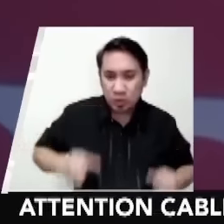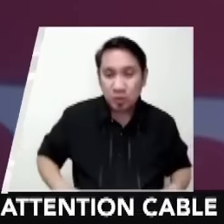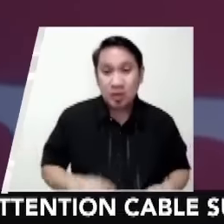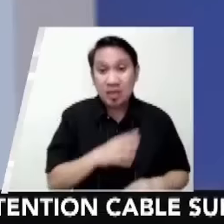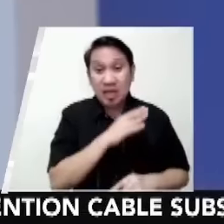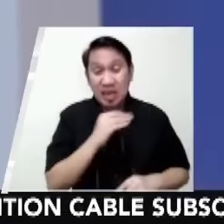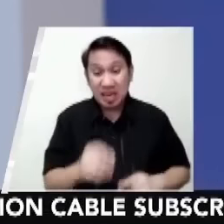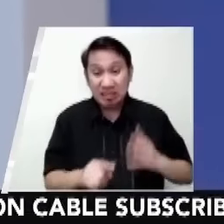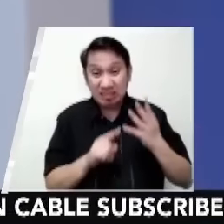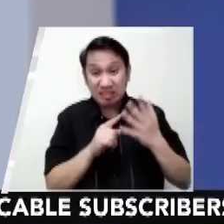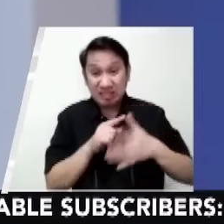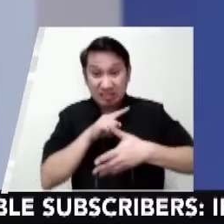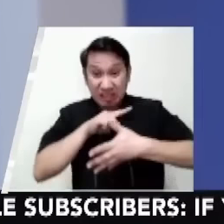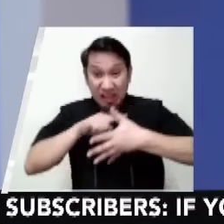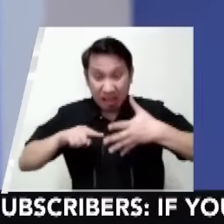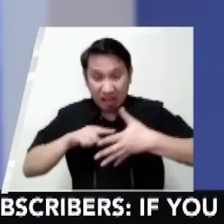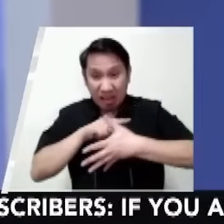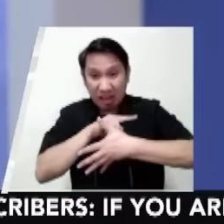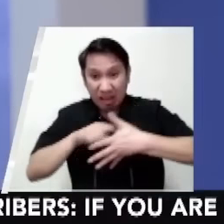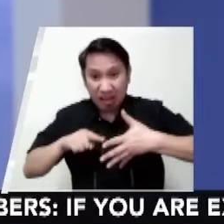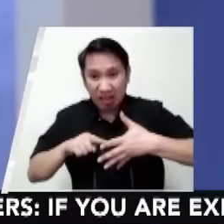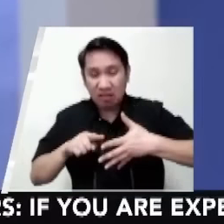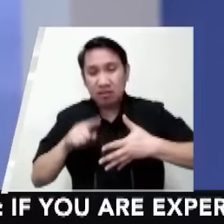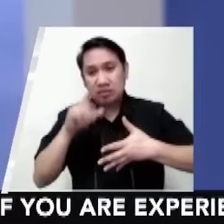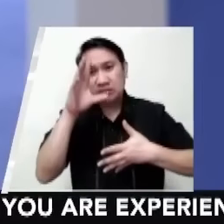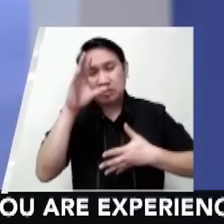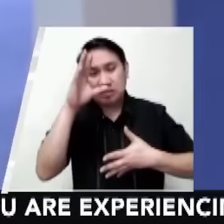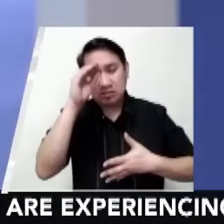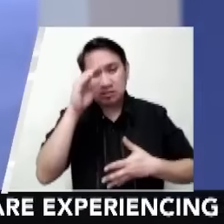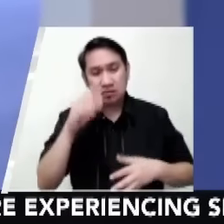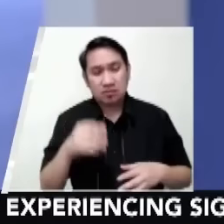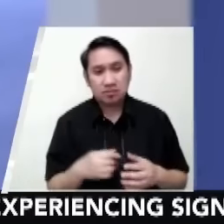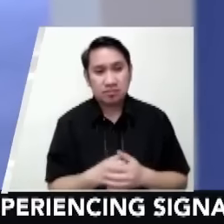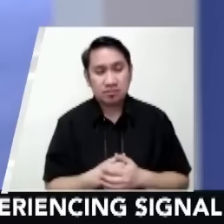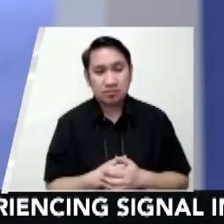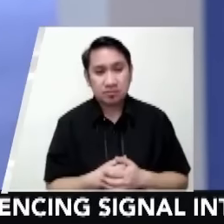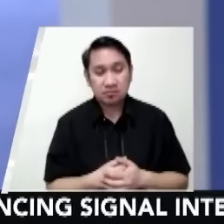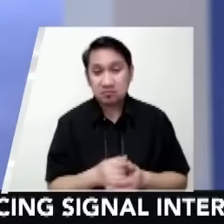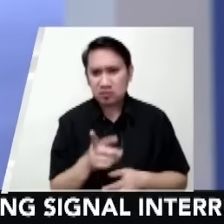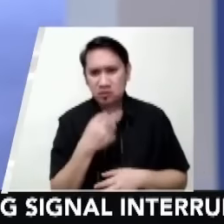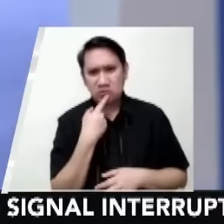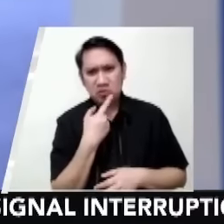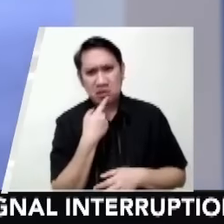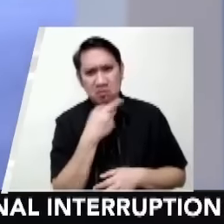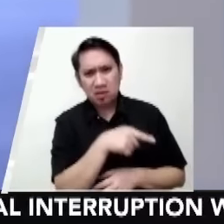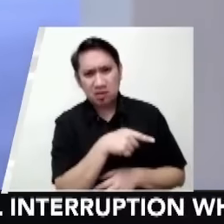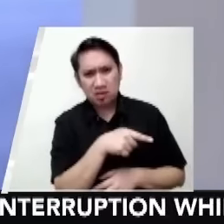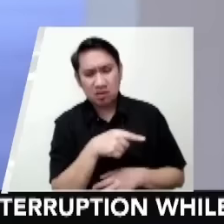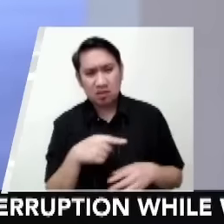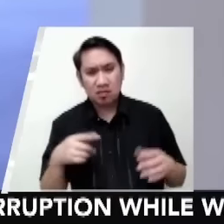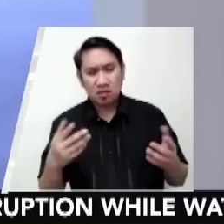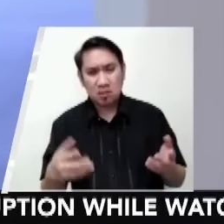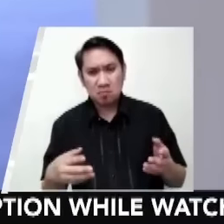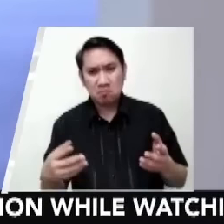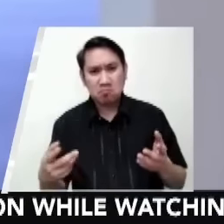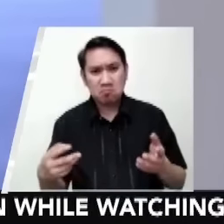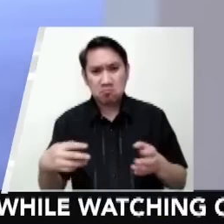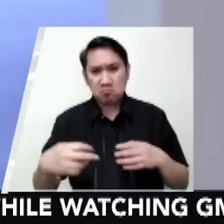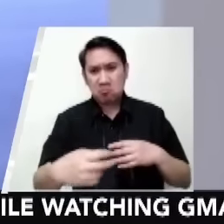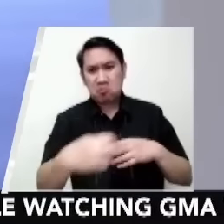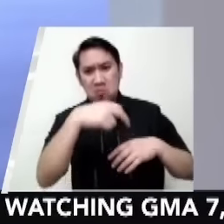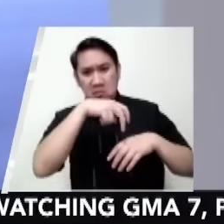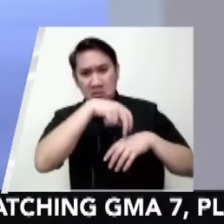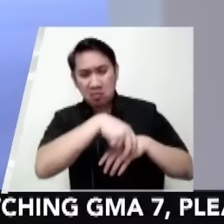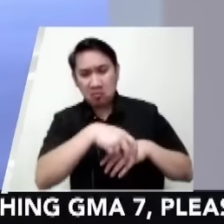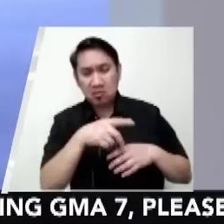hinlalaki. Sabi naman ng China, sumampa pa ang kanilang mga tauhan sa bangka. May mga sinamsam din